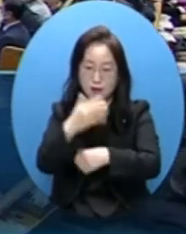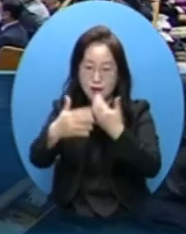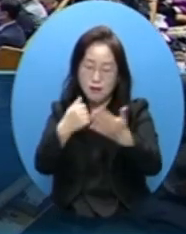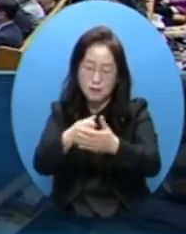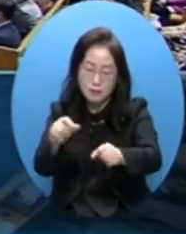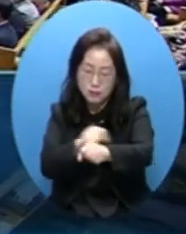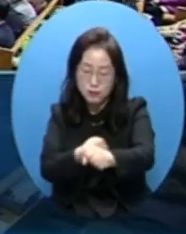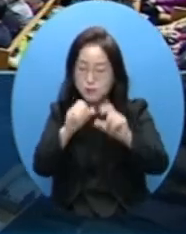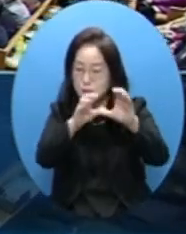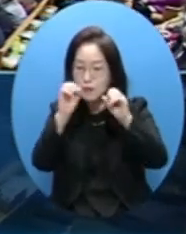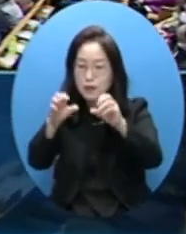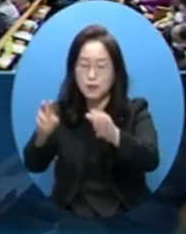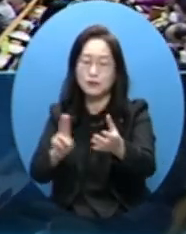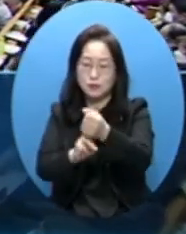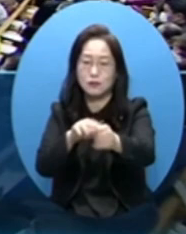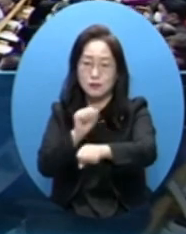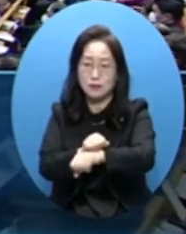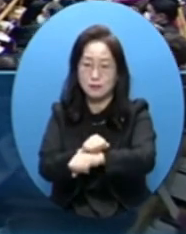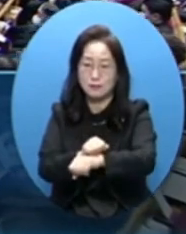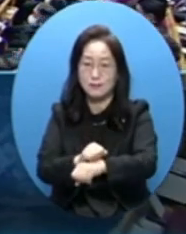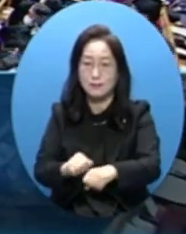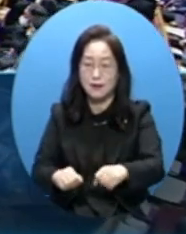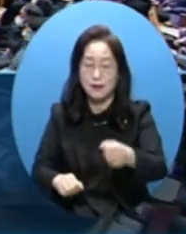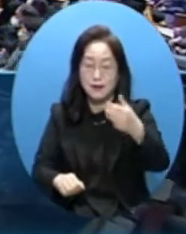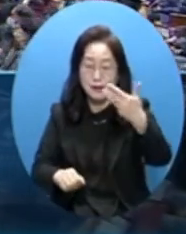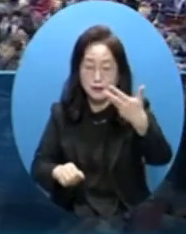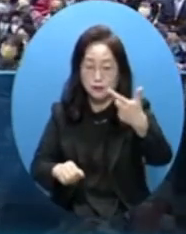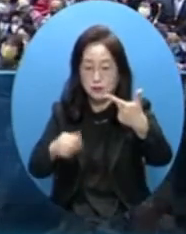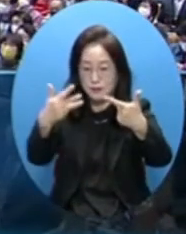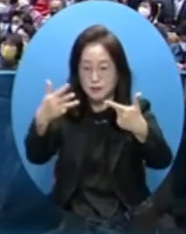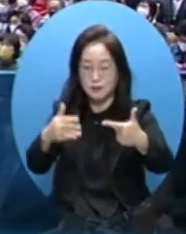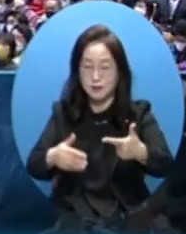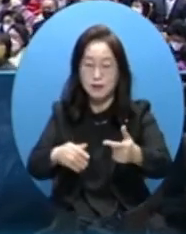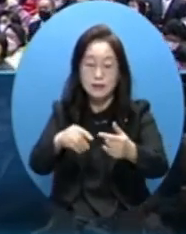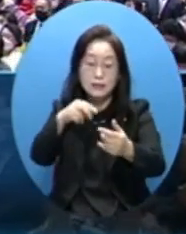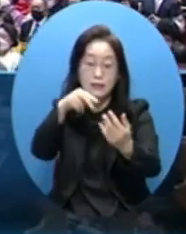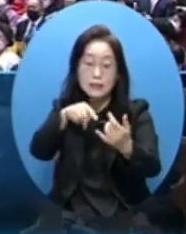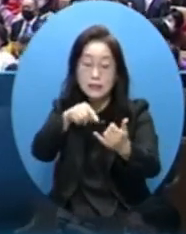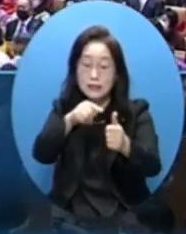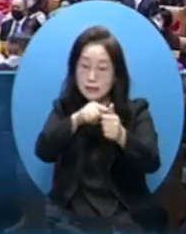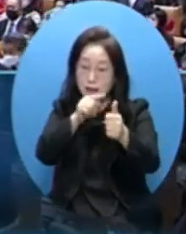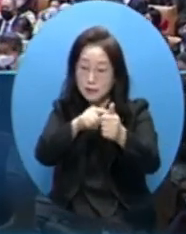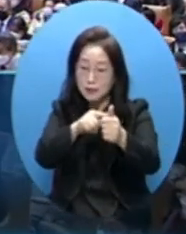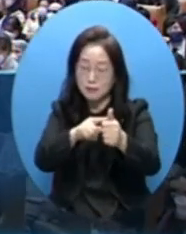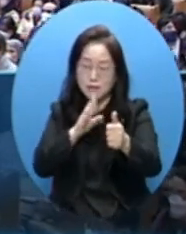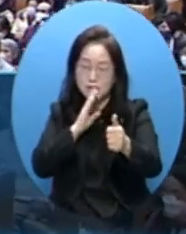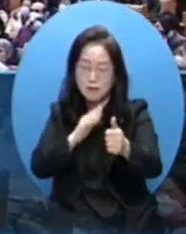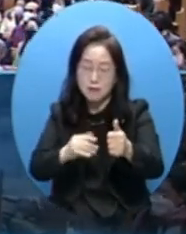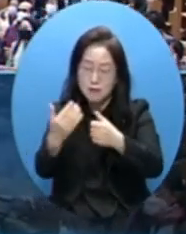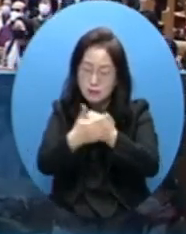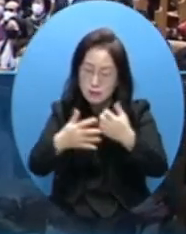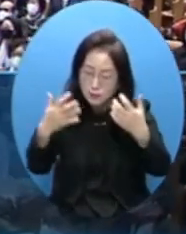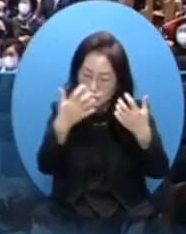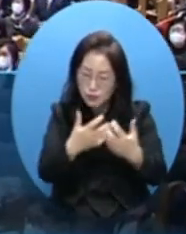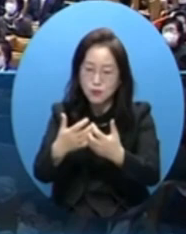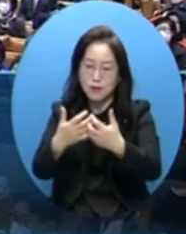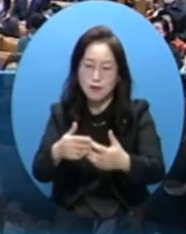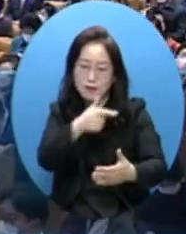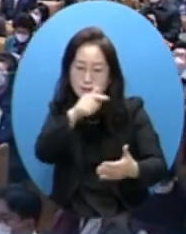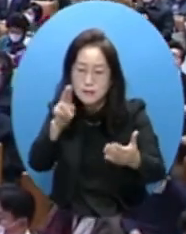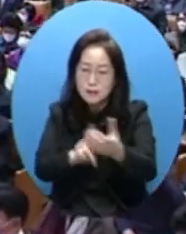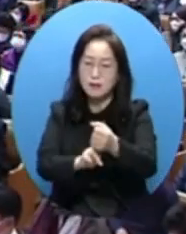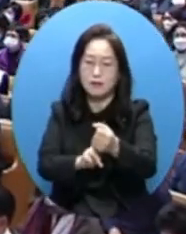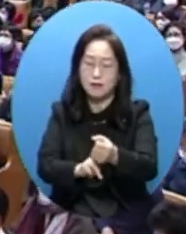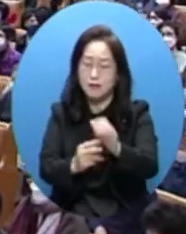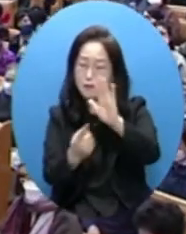8절입니다. 스데반이 은혜와 권능이 충만하여 큰 기사와 표적을 민간에 행하니, 그가 성령에 사로잡혀